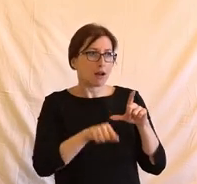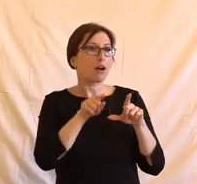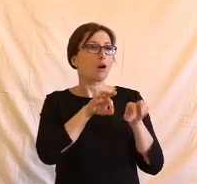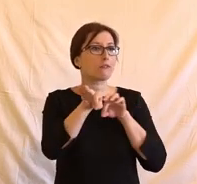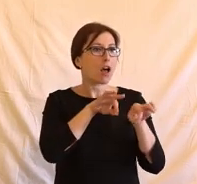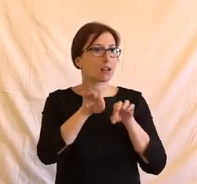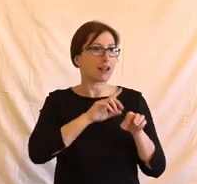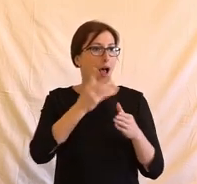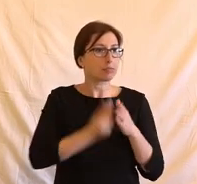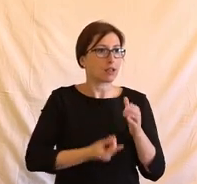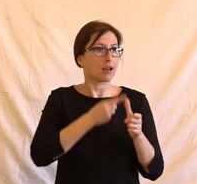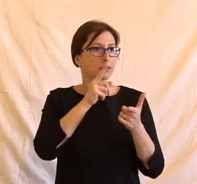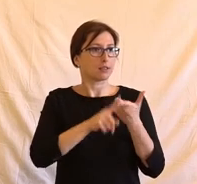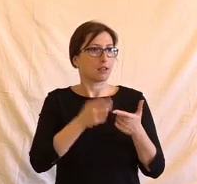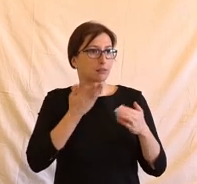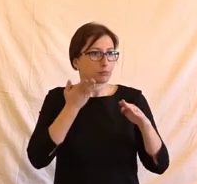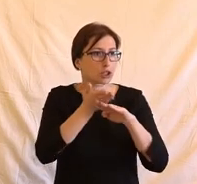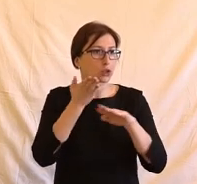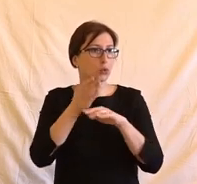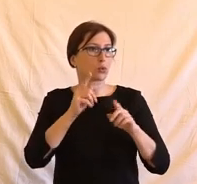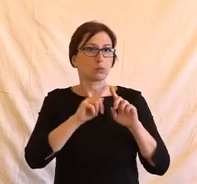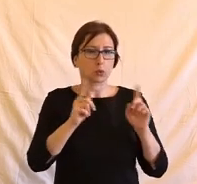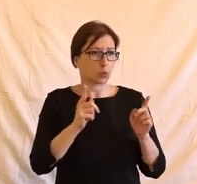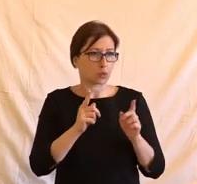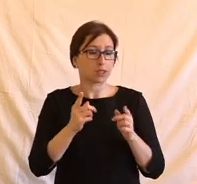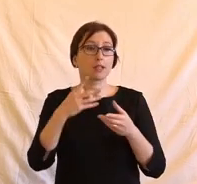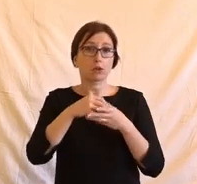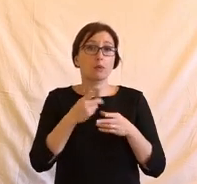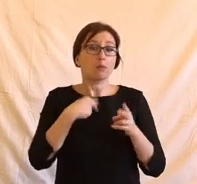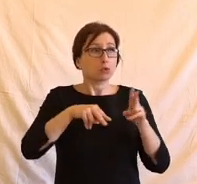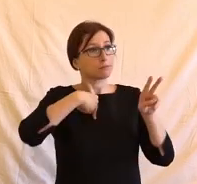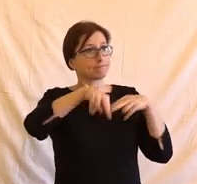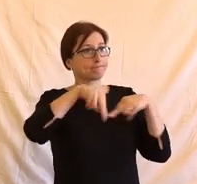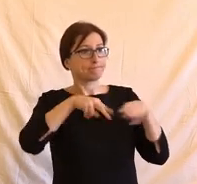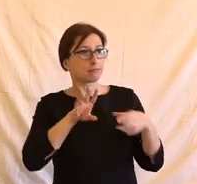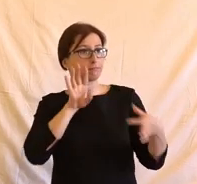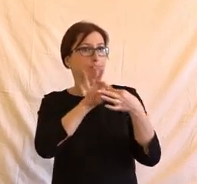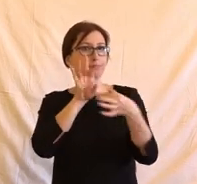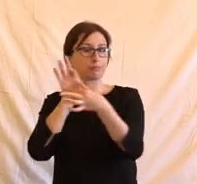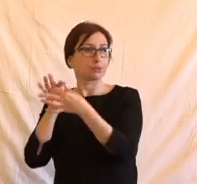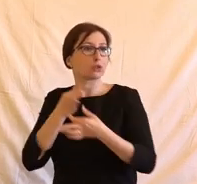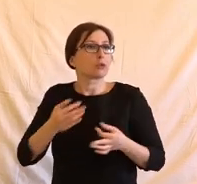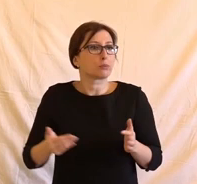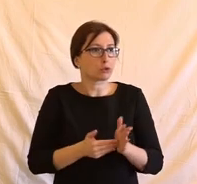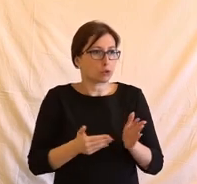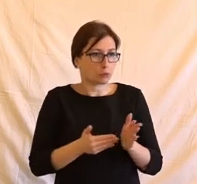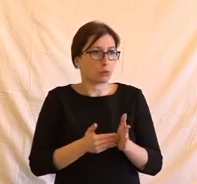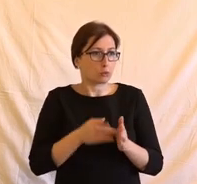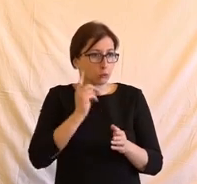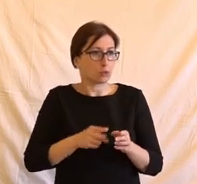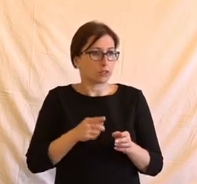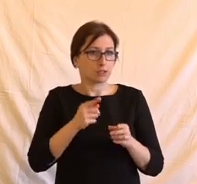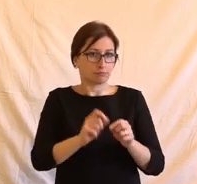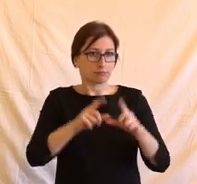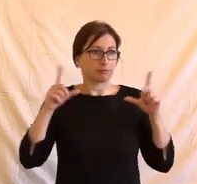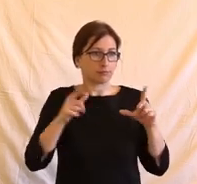systémům. Právě proto, aby mohl být v interakci se vším, s čím potřebuje. A